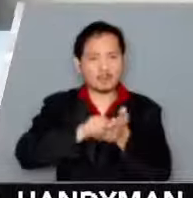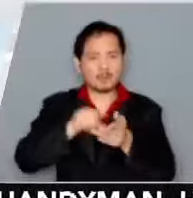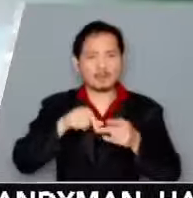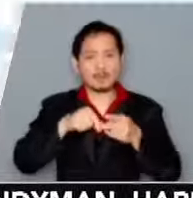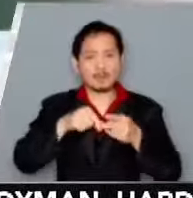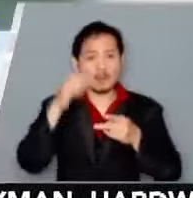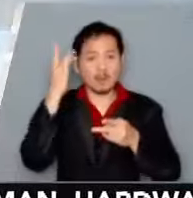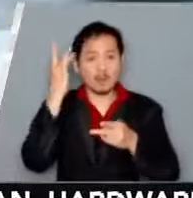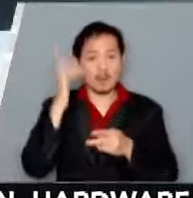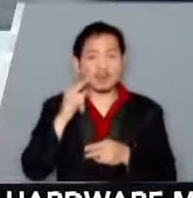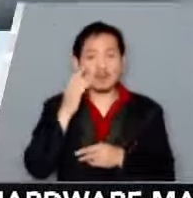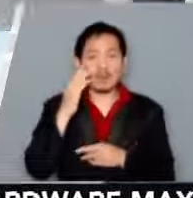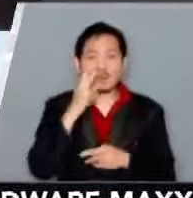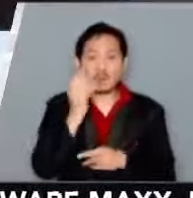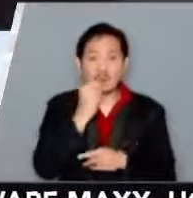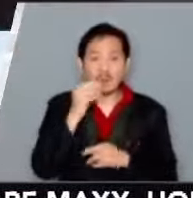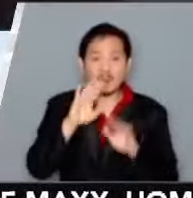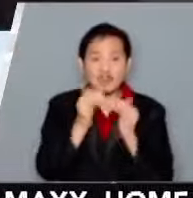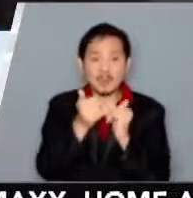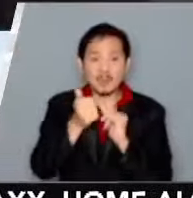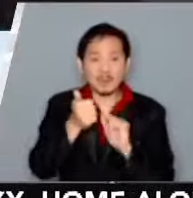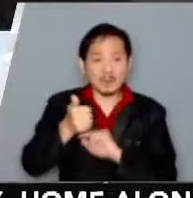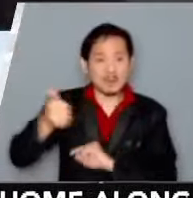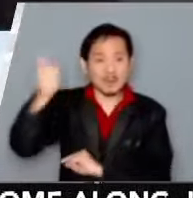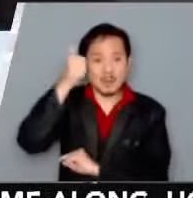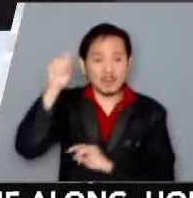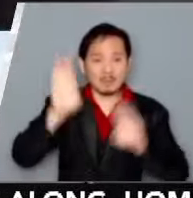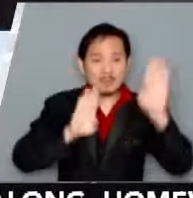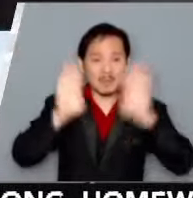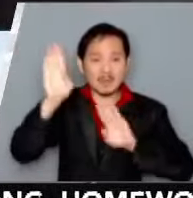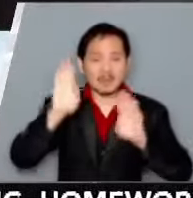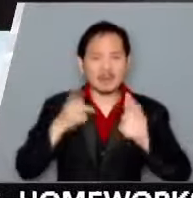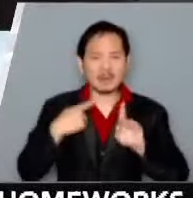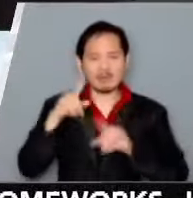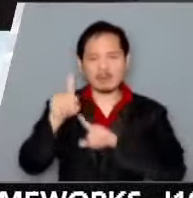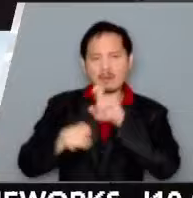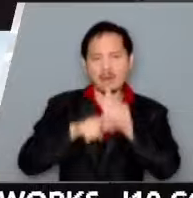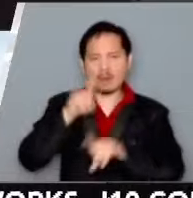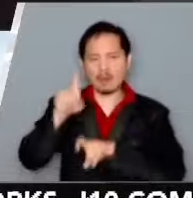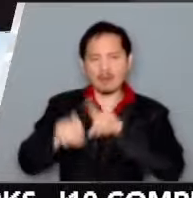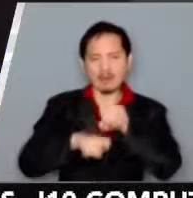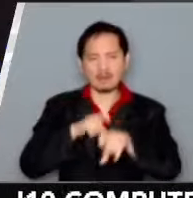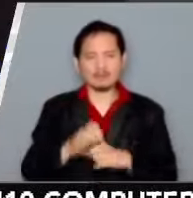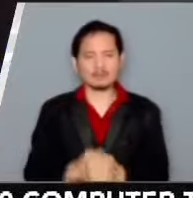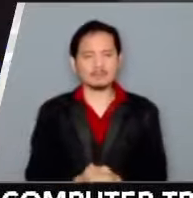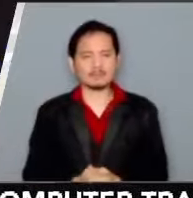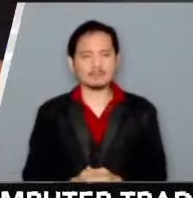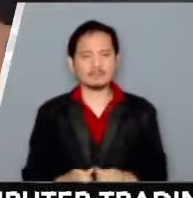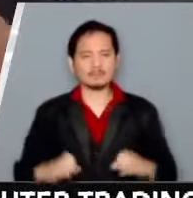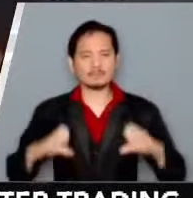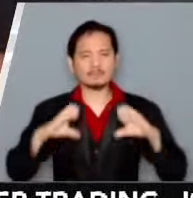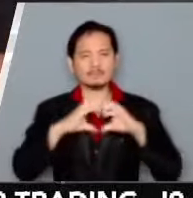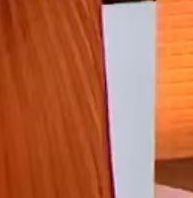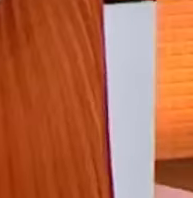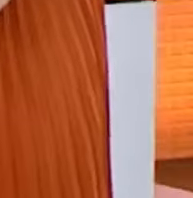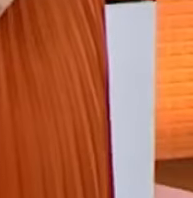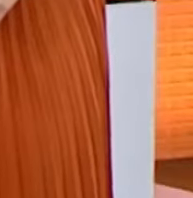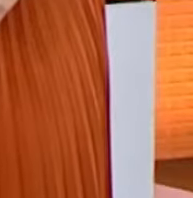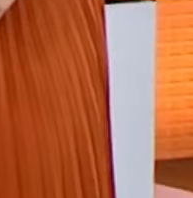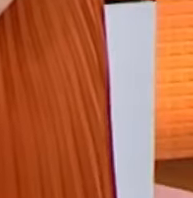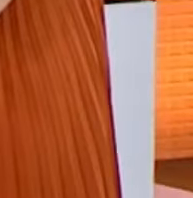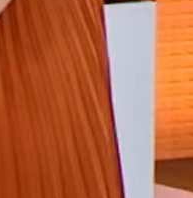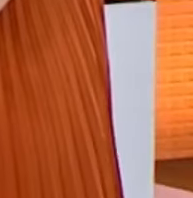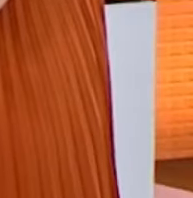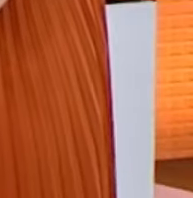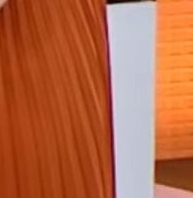sa pag-supply ng plastic cards. Ito ang unang balita. Jamie Santos para sa GMA Integrated News. Mga